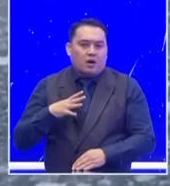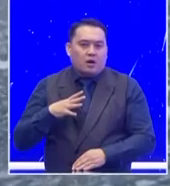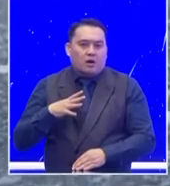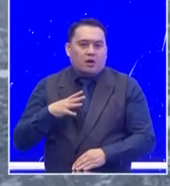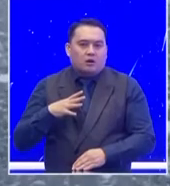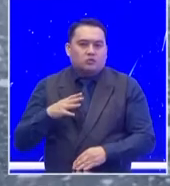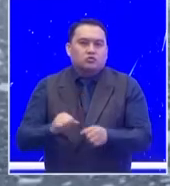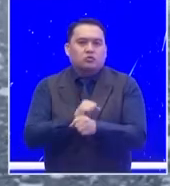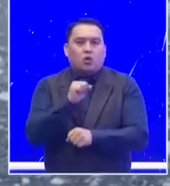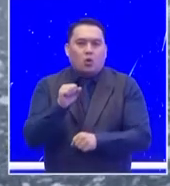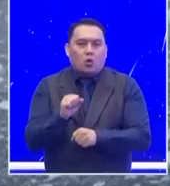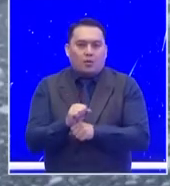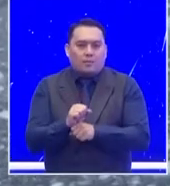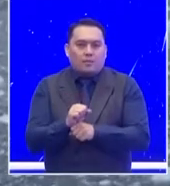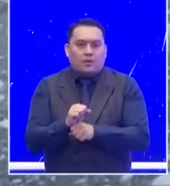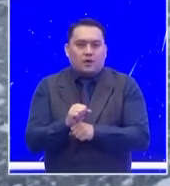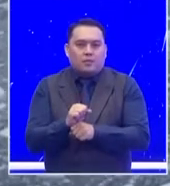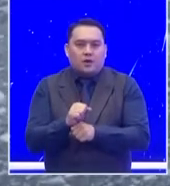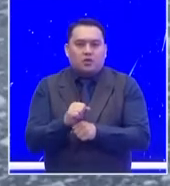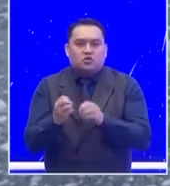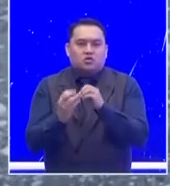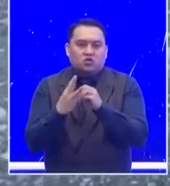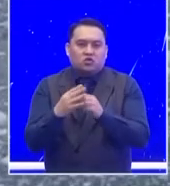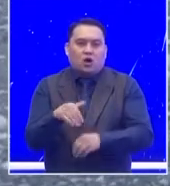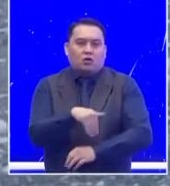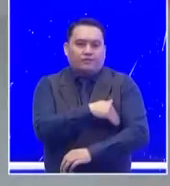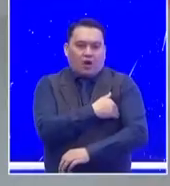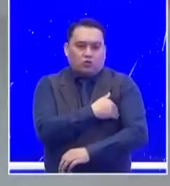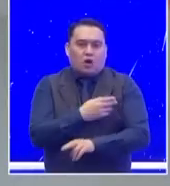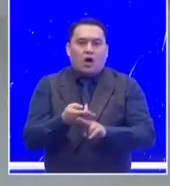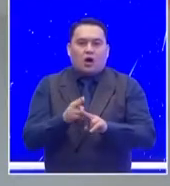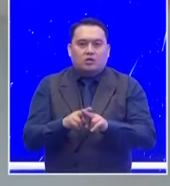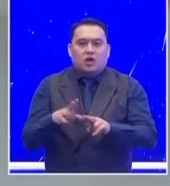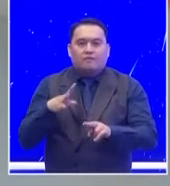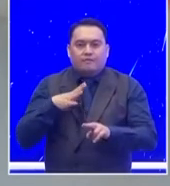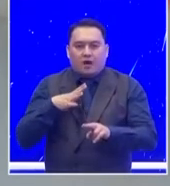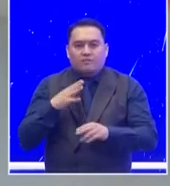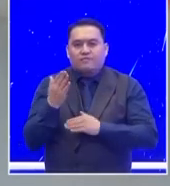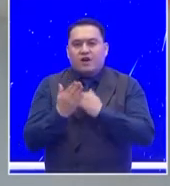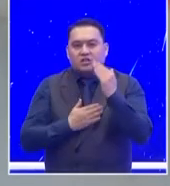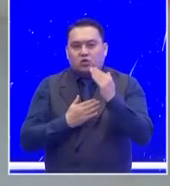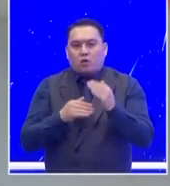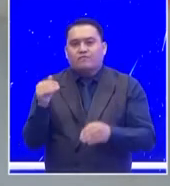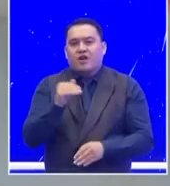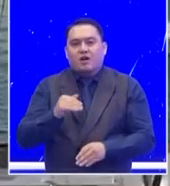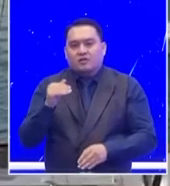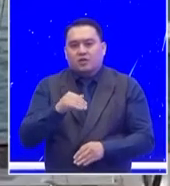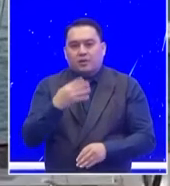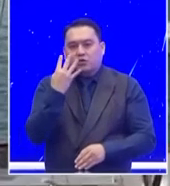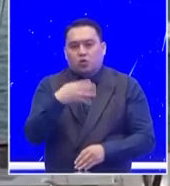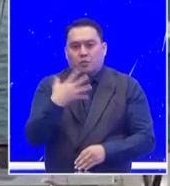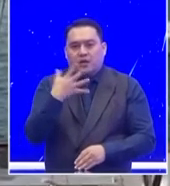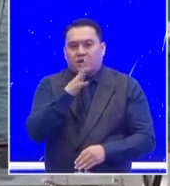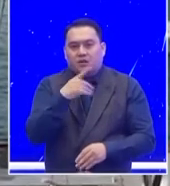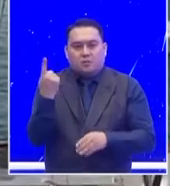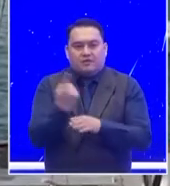другой станции, Марамбия, термометр показал 14 градусов. Это значение является самым высоким для февраля за последние